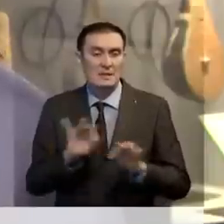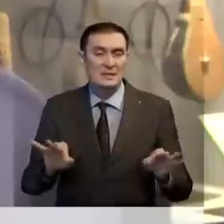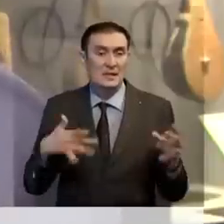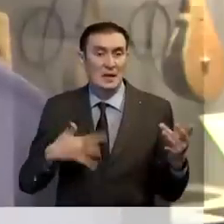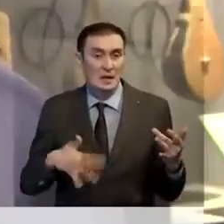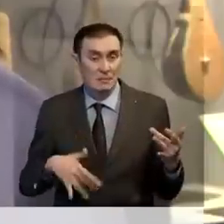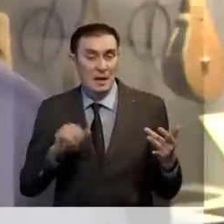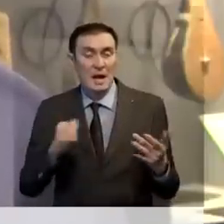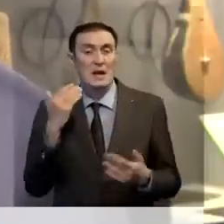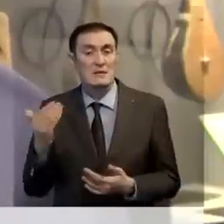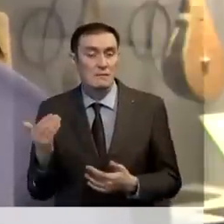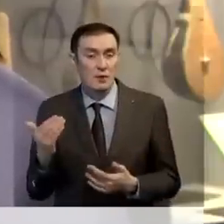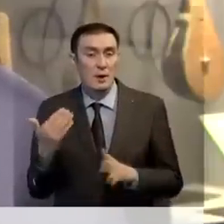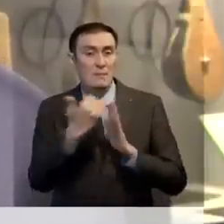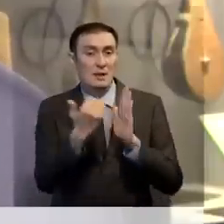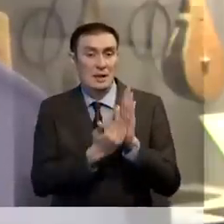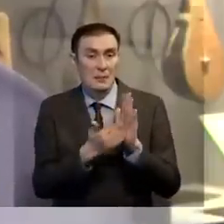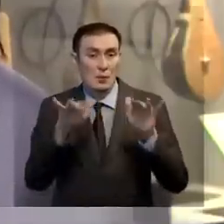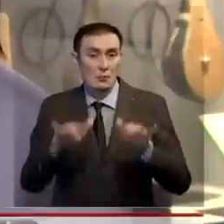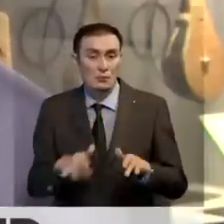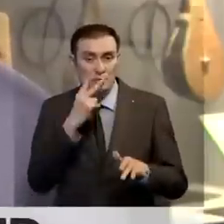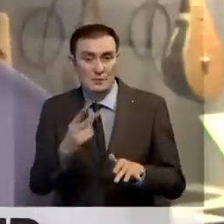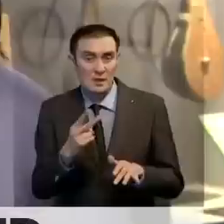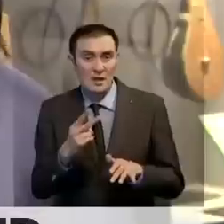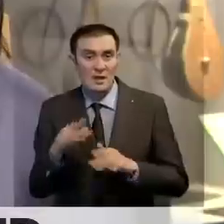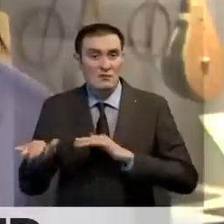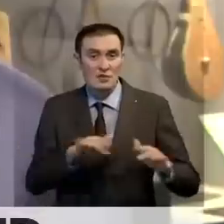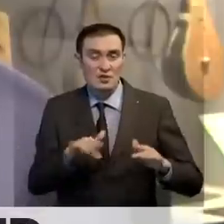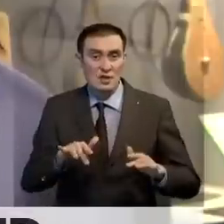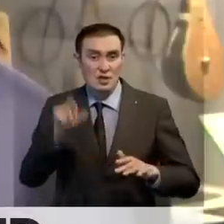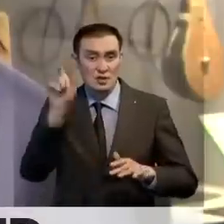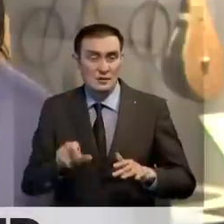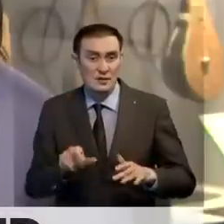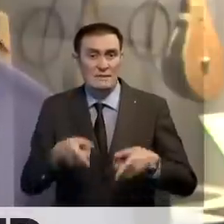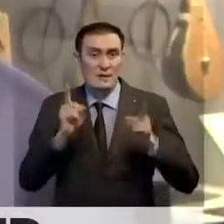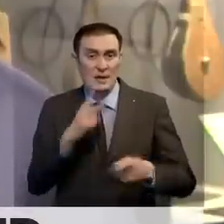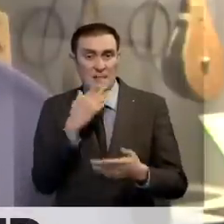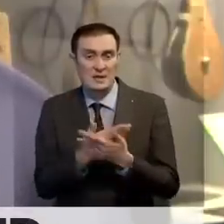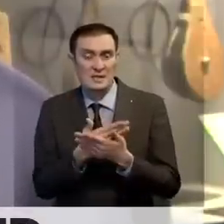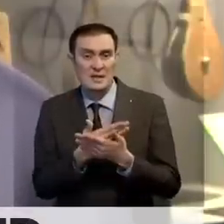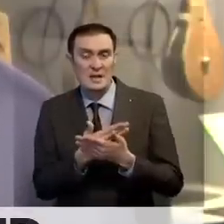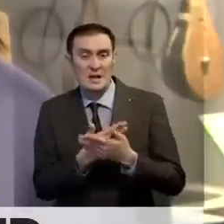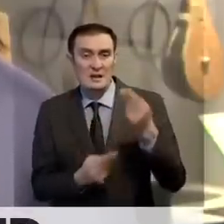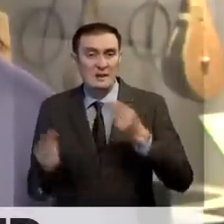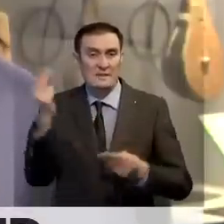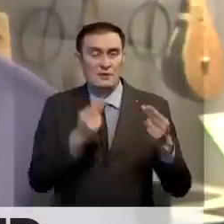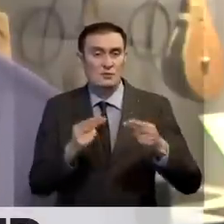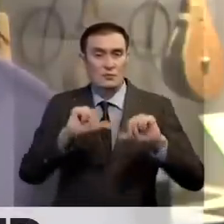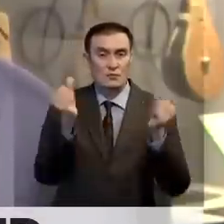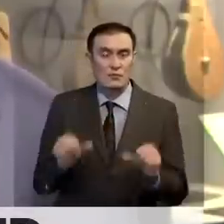домбре, а его программа будет считывать движения домбриста и в реальном времени выдавать графическую партитуру